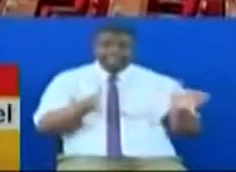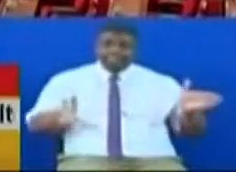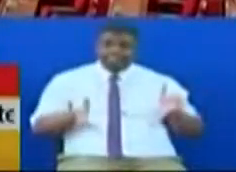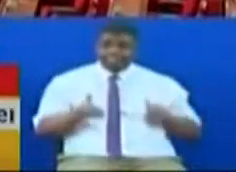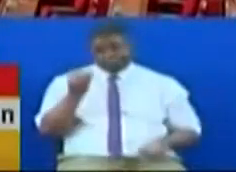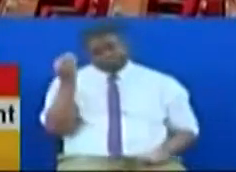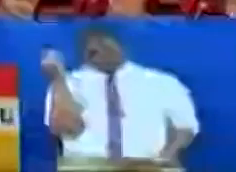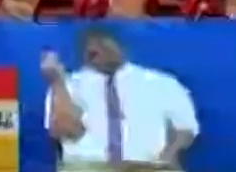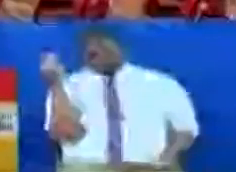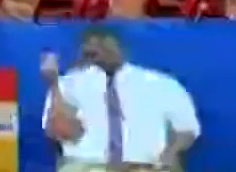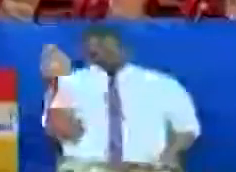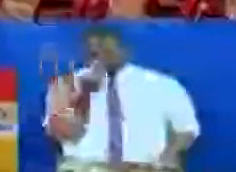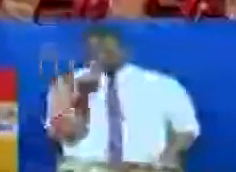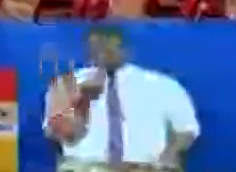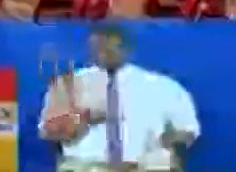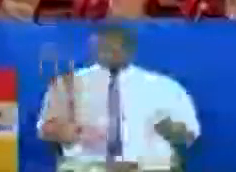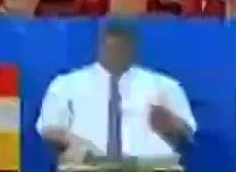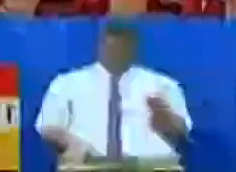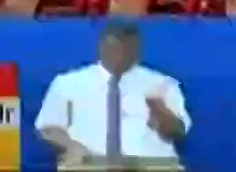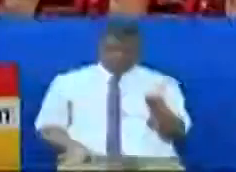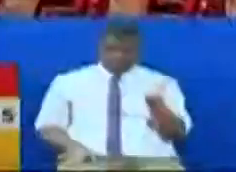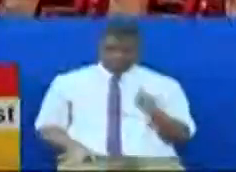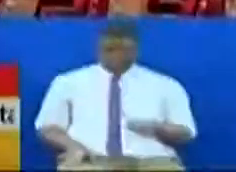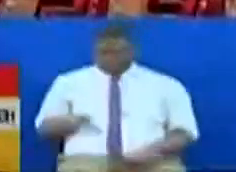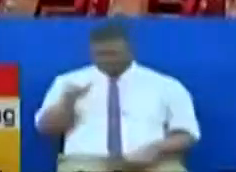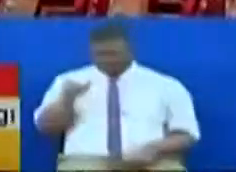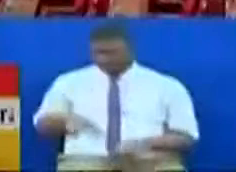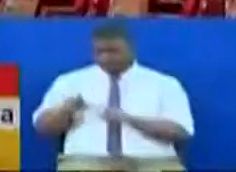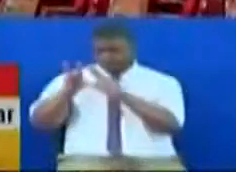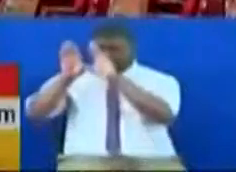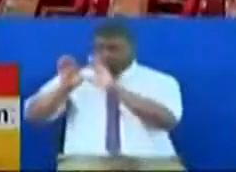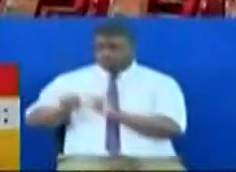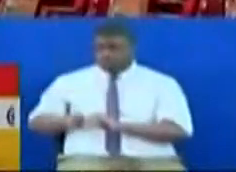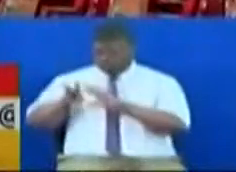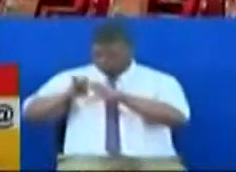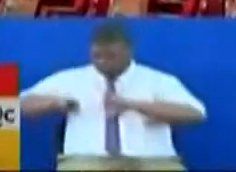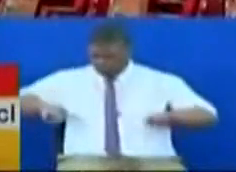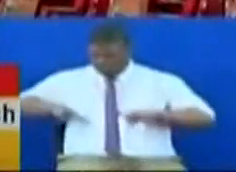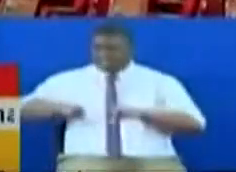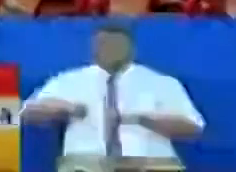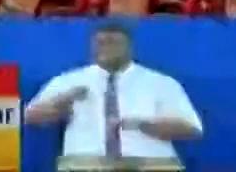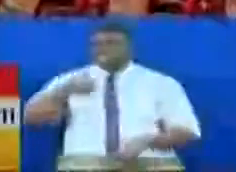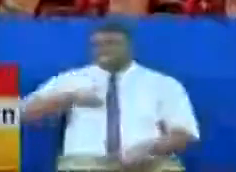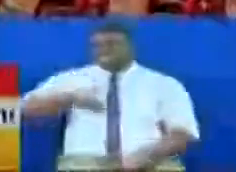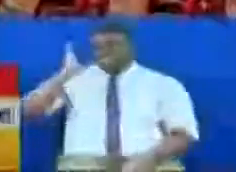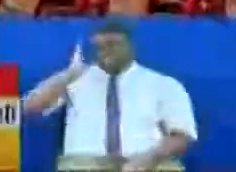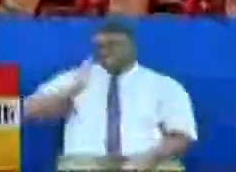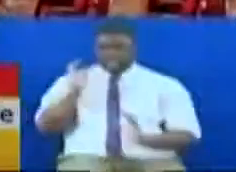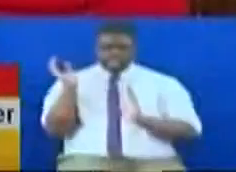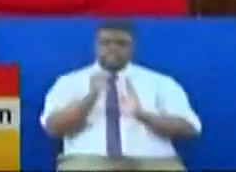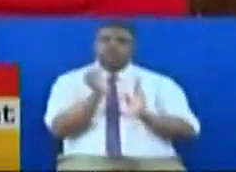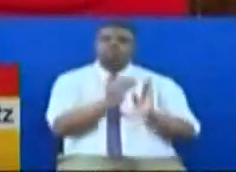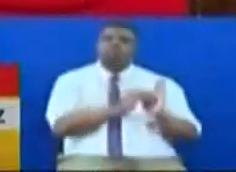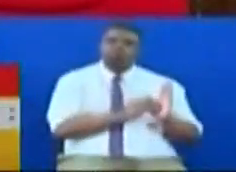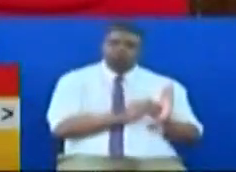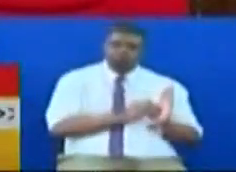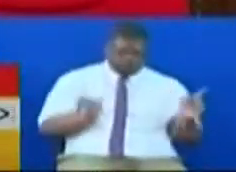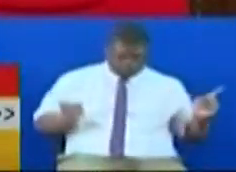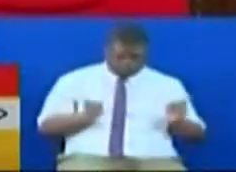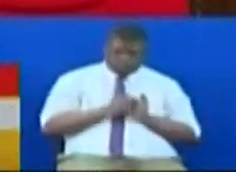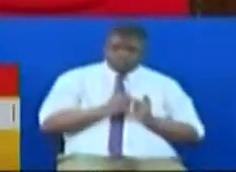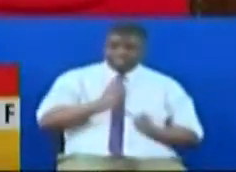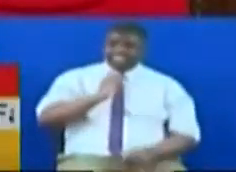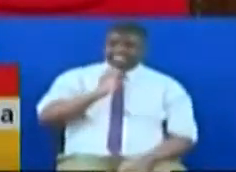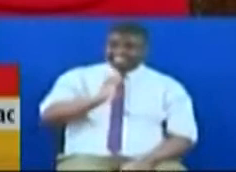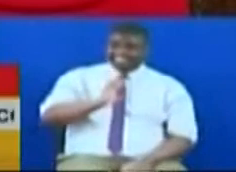hotuba hii au risala hii ya CAG. Mheshimiwa Speaker, naomba niungane na wenzangu kwanza kukushukuru wewe